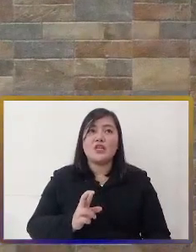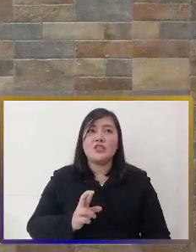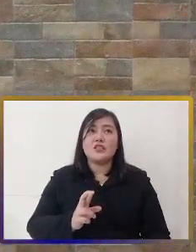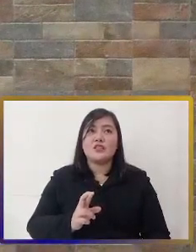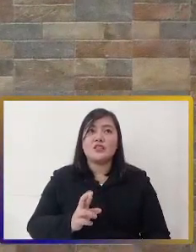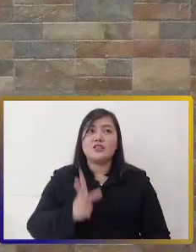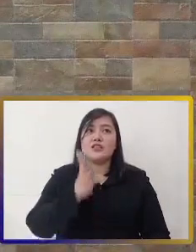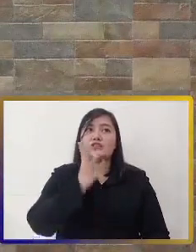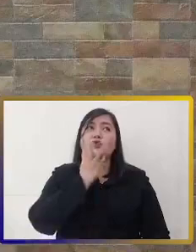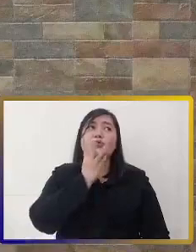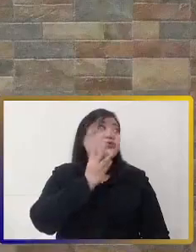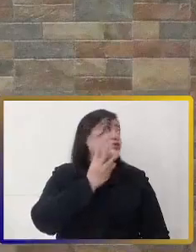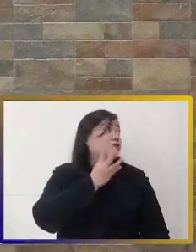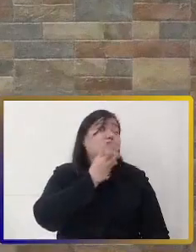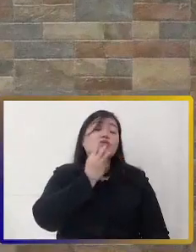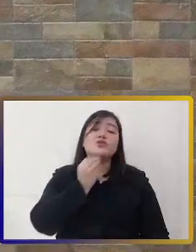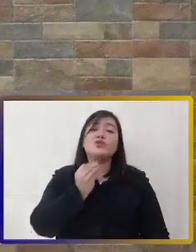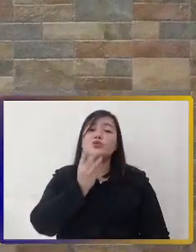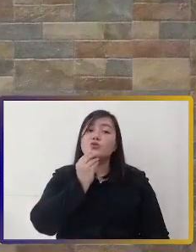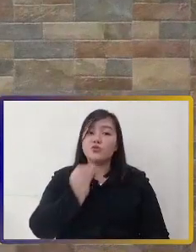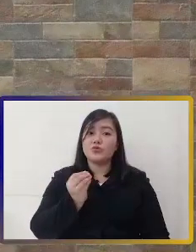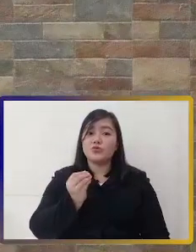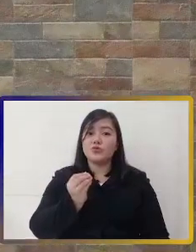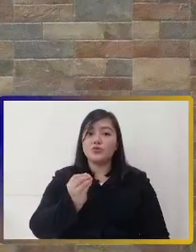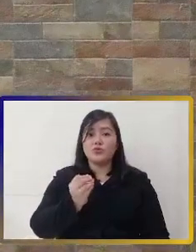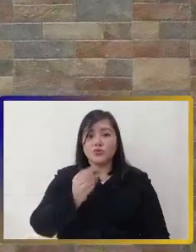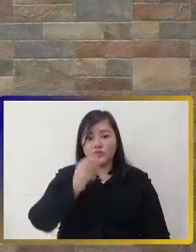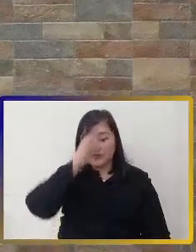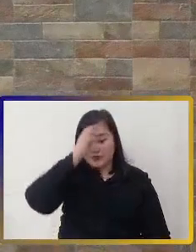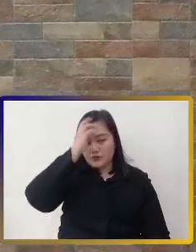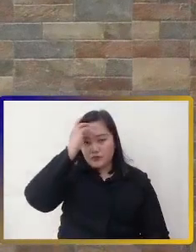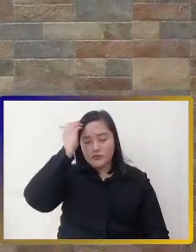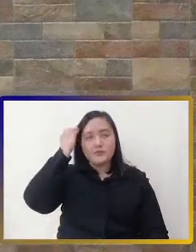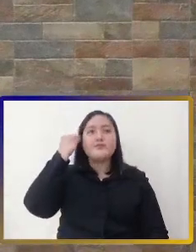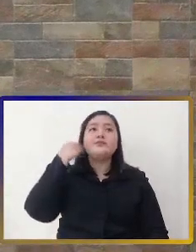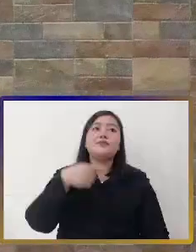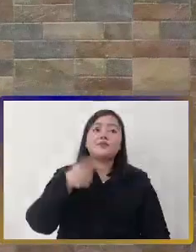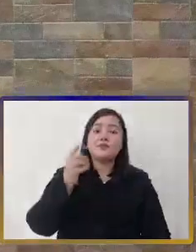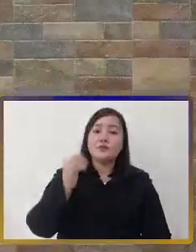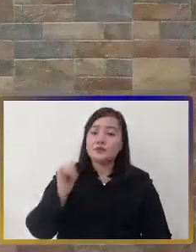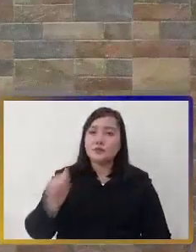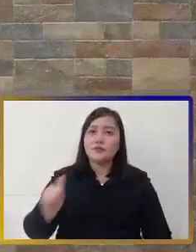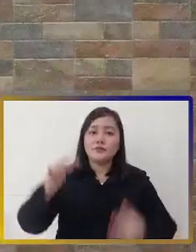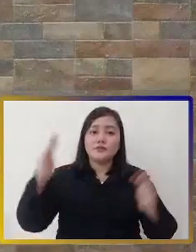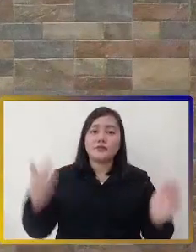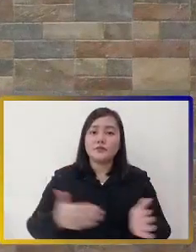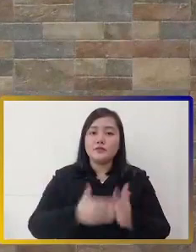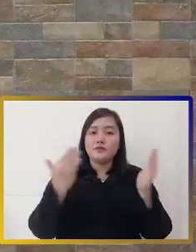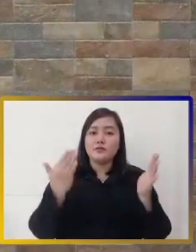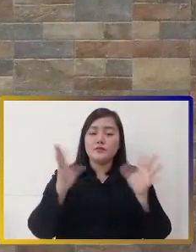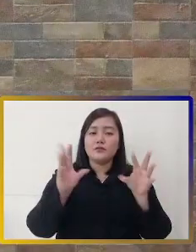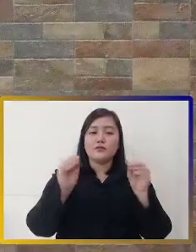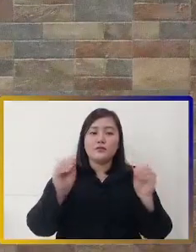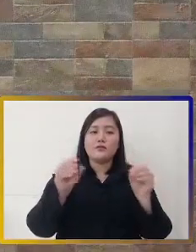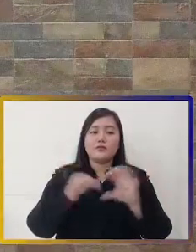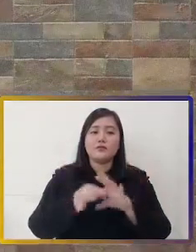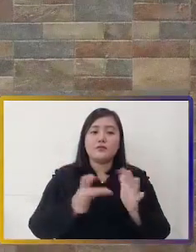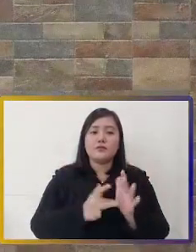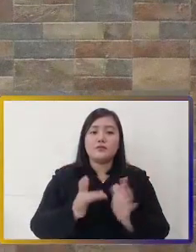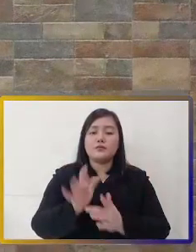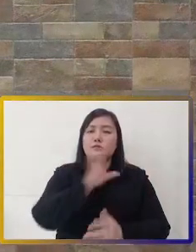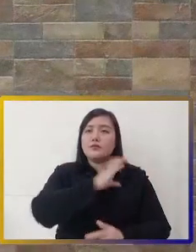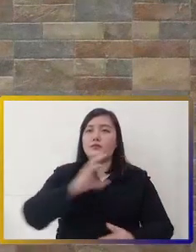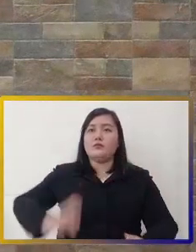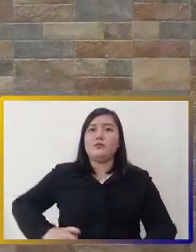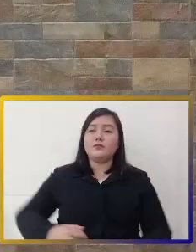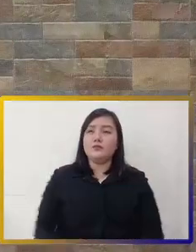iintindihin niyo po yung history, bakit sila lumabas ng ganyan ngayon? Because from the very start, ganun sila. Ah, hindi ko pa